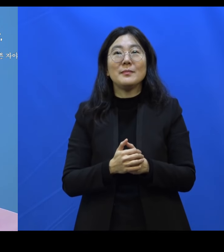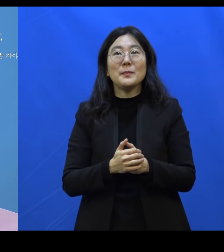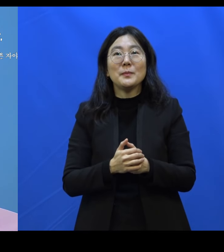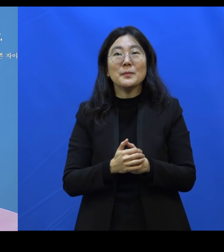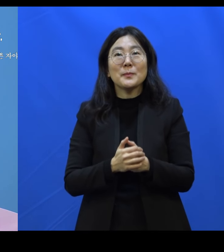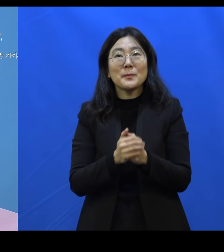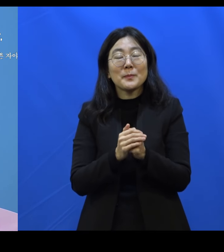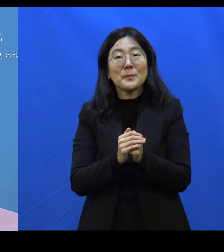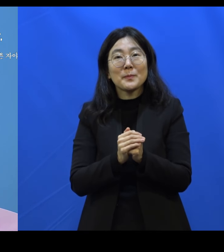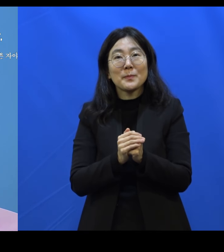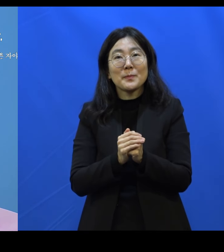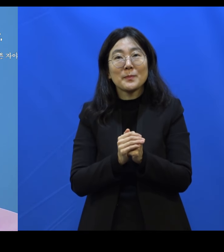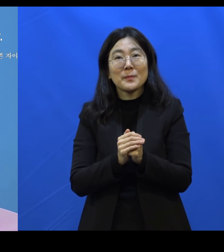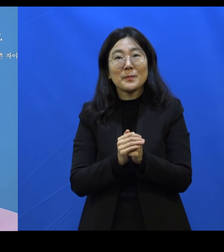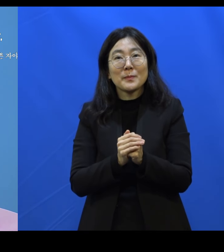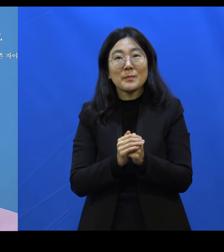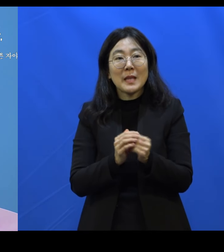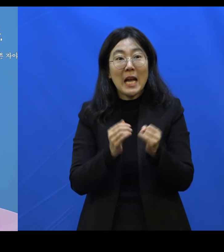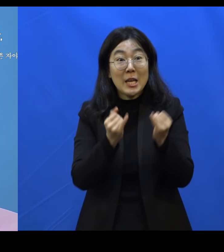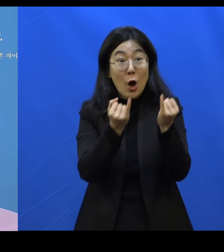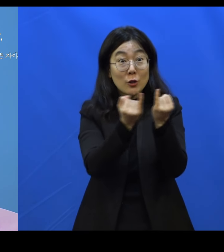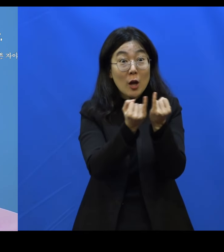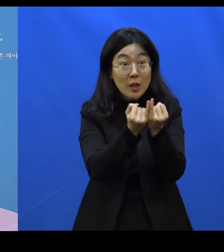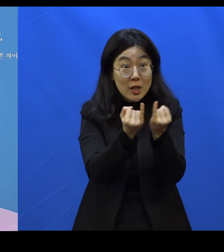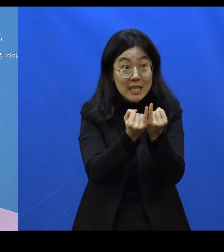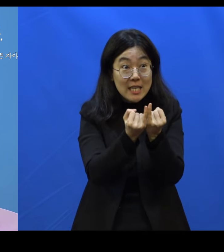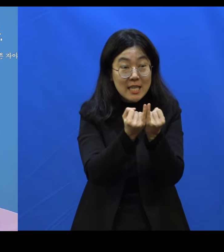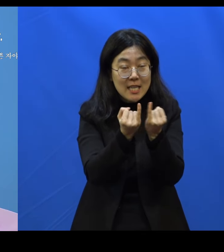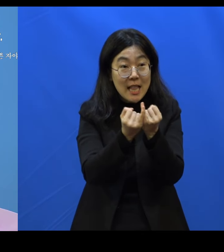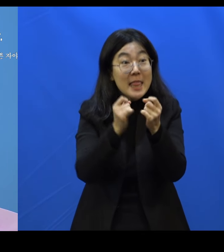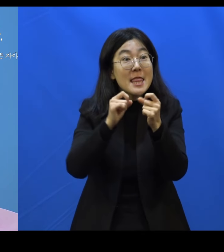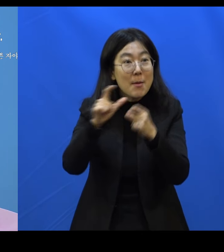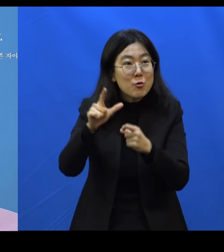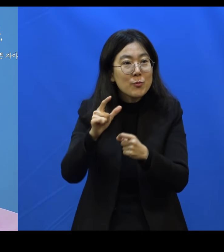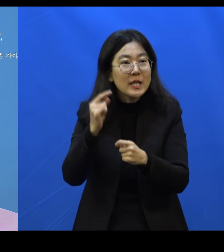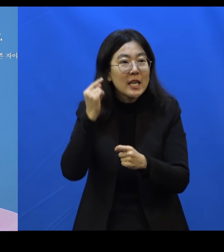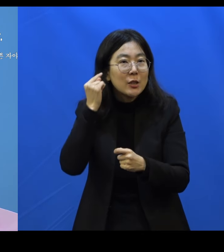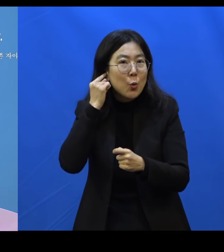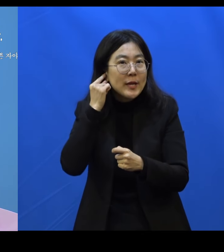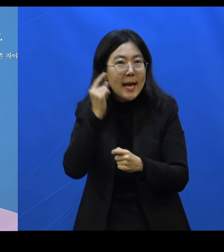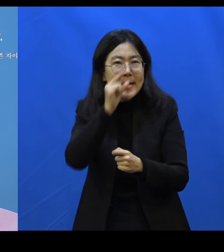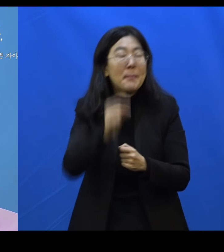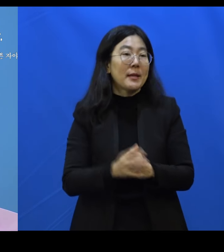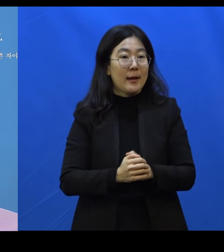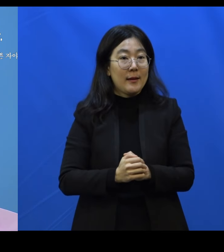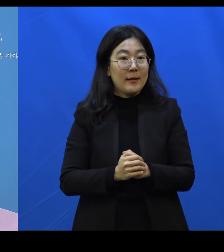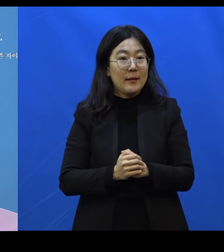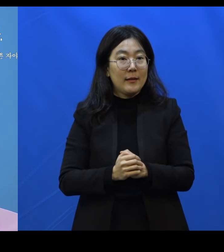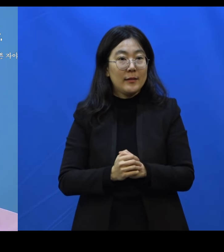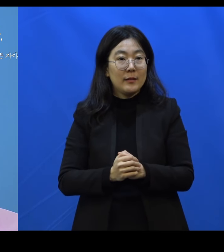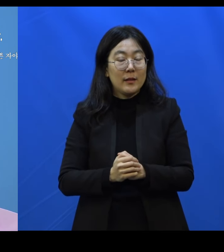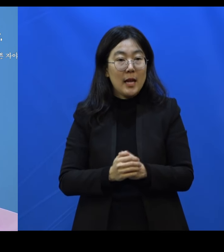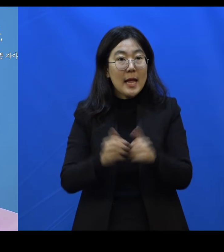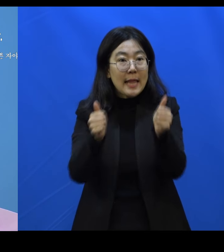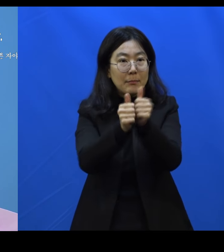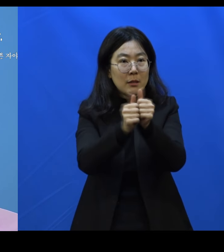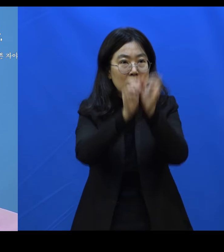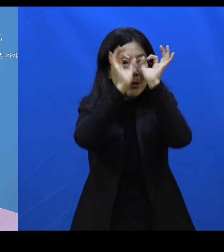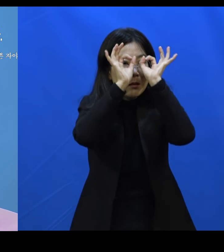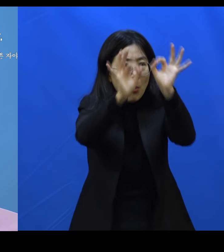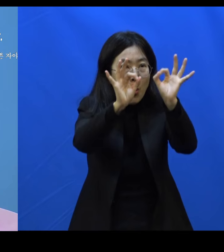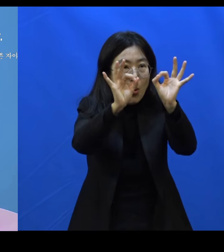그러니까 이 여성들은 좀 더 청각적이라고 그래요. 예, 청각적이고 남성은 좀